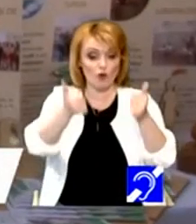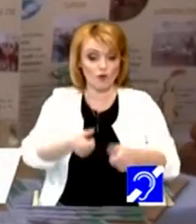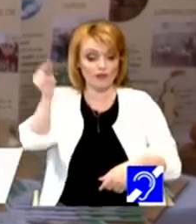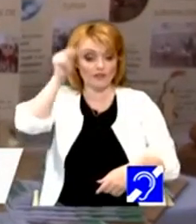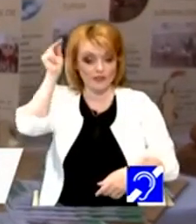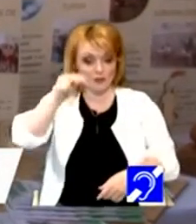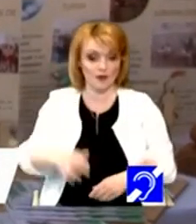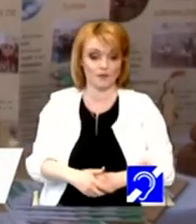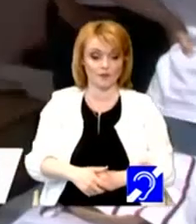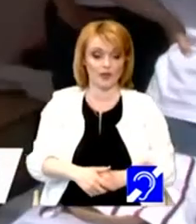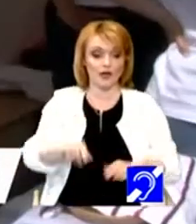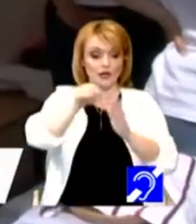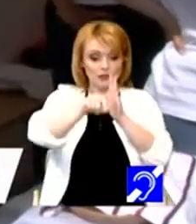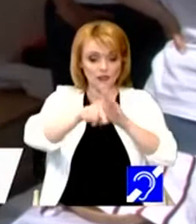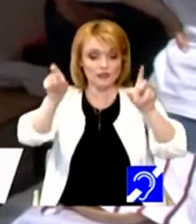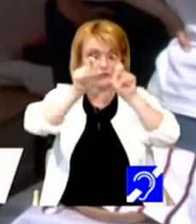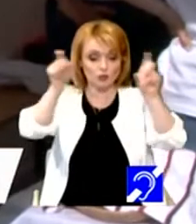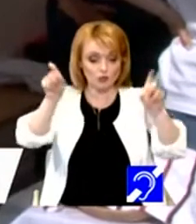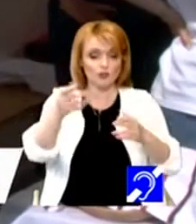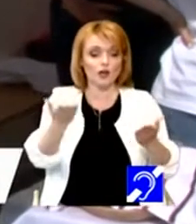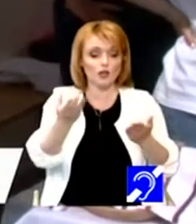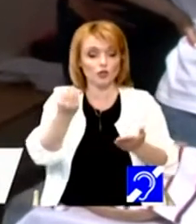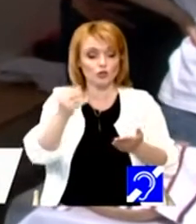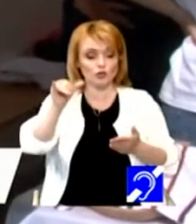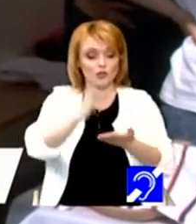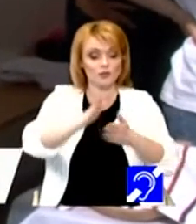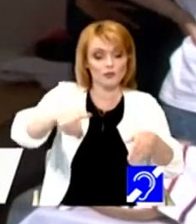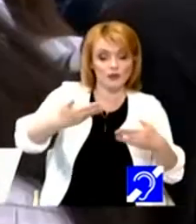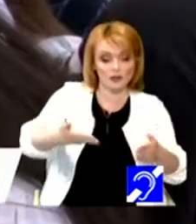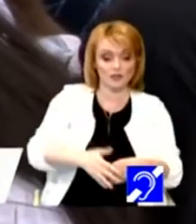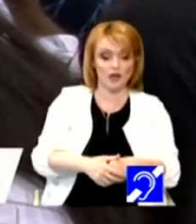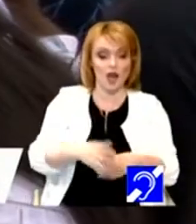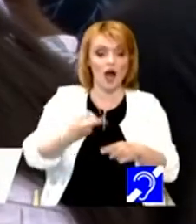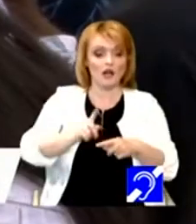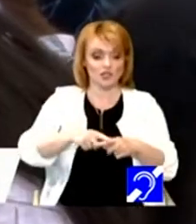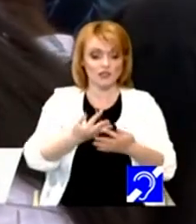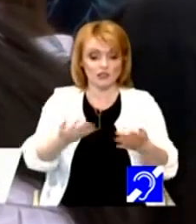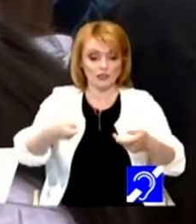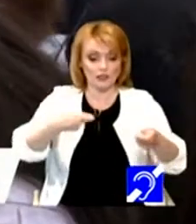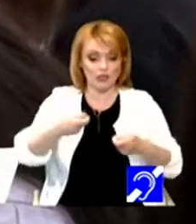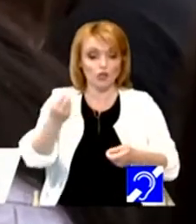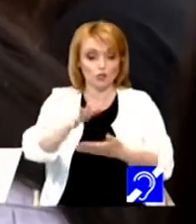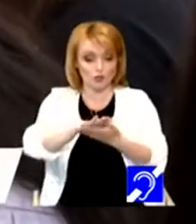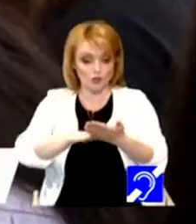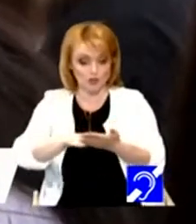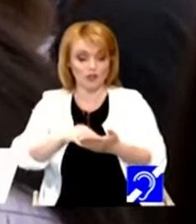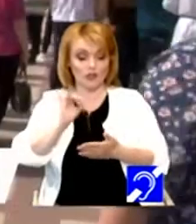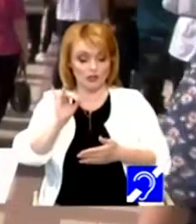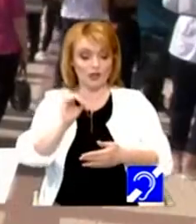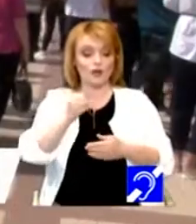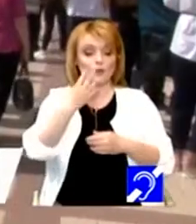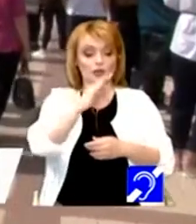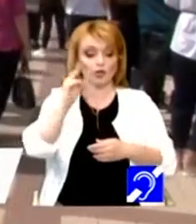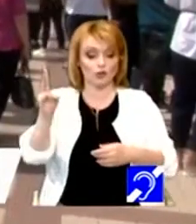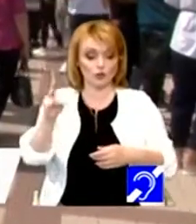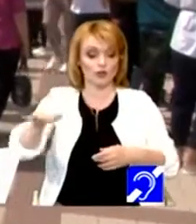învățământ dual, cu instituțiile de învățământ, cu ofertă educațională. Seria de târguri va continua în 15 iunie în regiunea de sud,